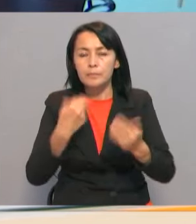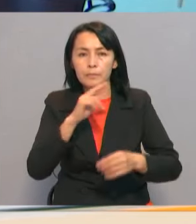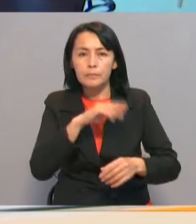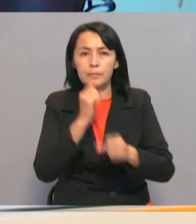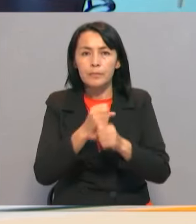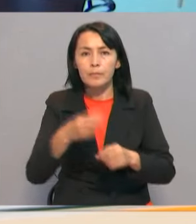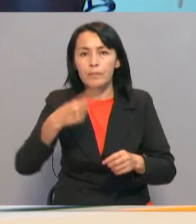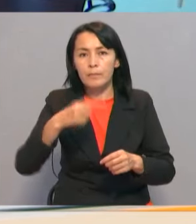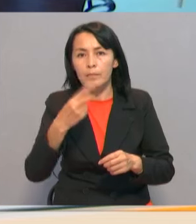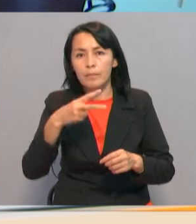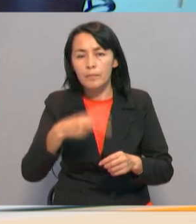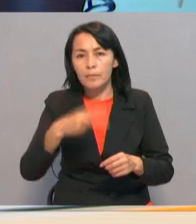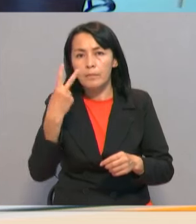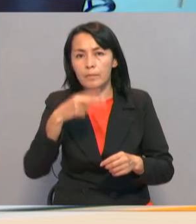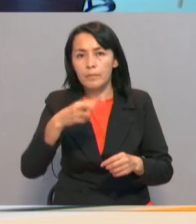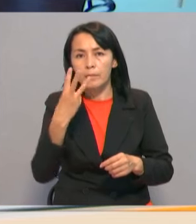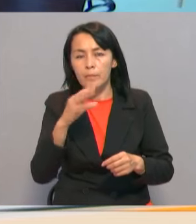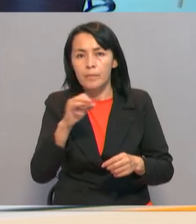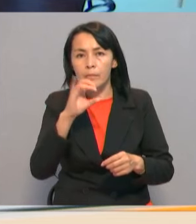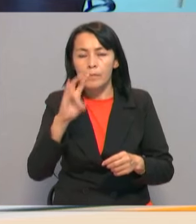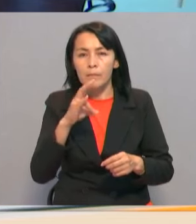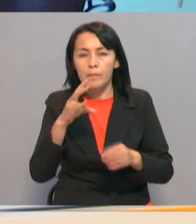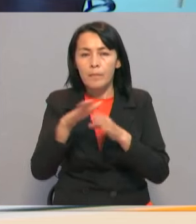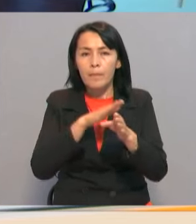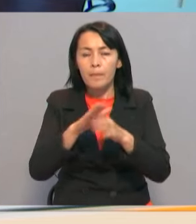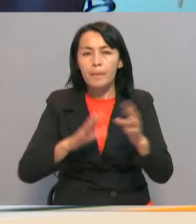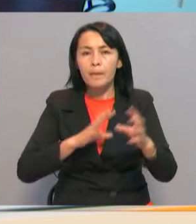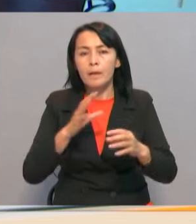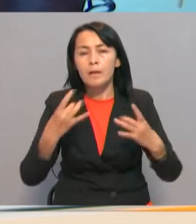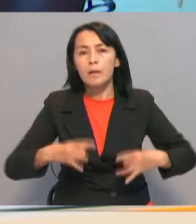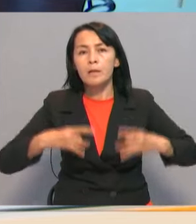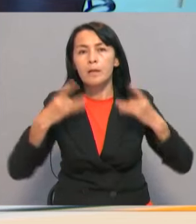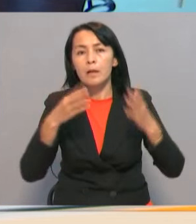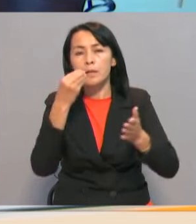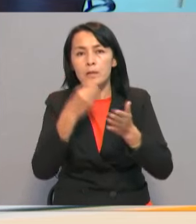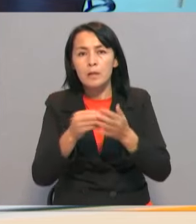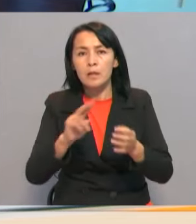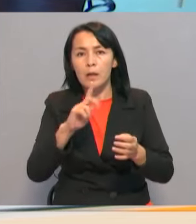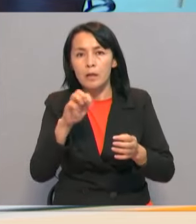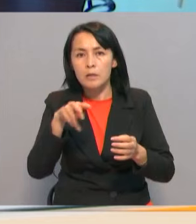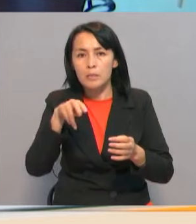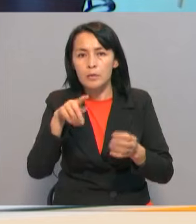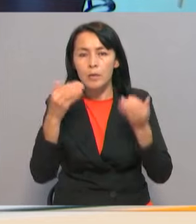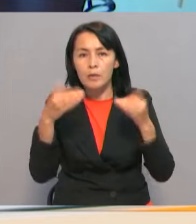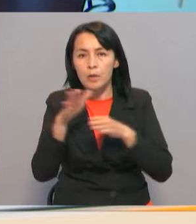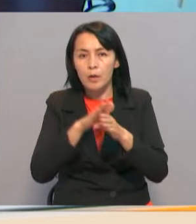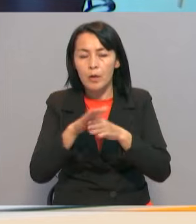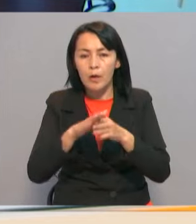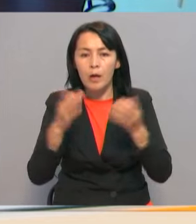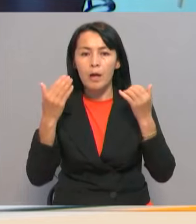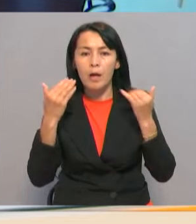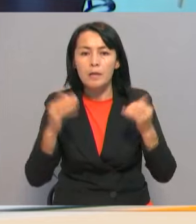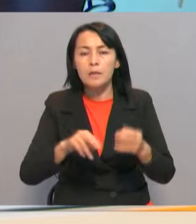21, 22 и 23 июня в Казахстане вновь прошел всенародный праздник закупок Каспижма. О том, как прошла